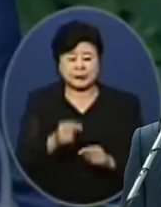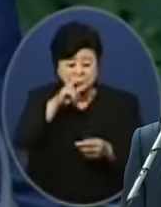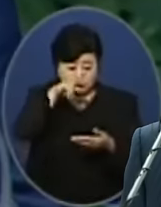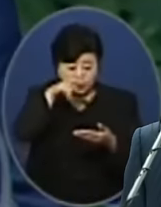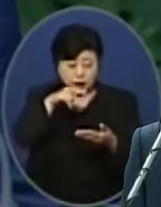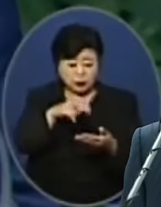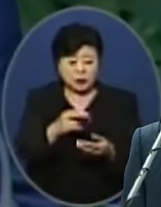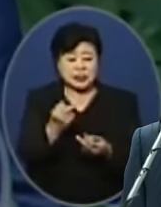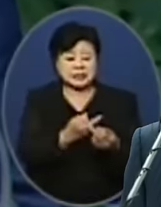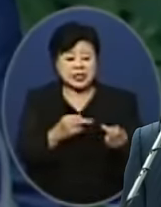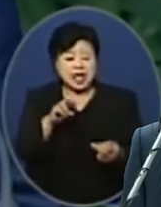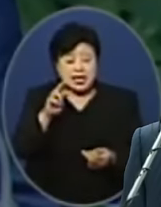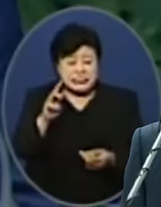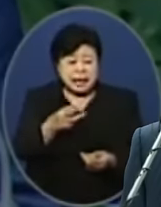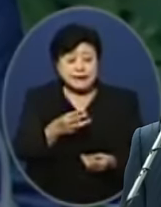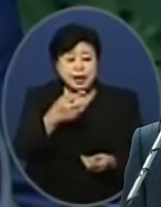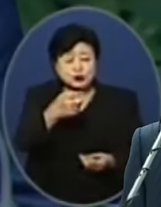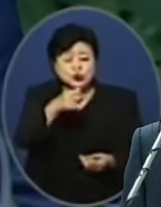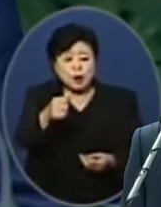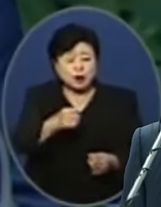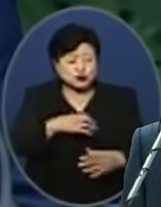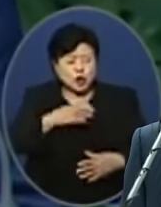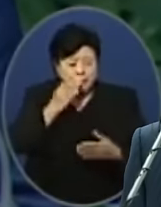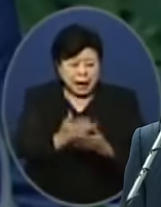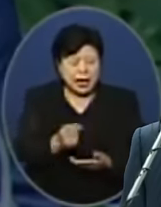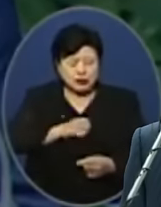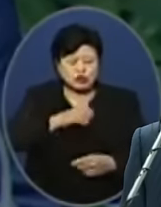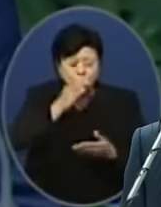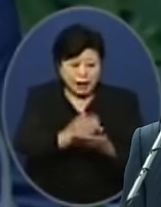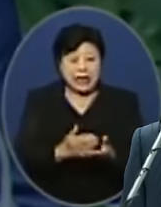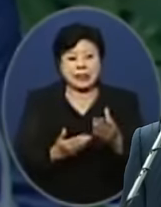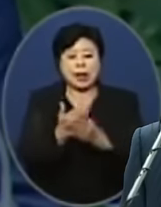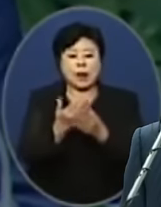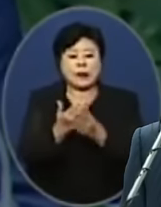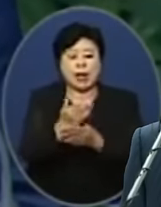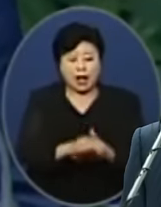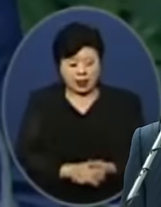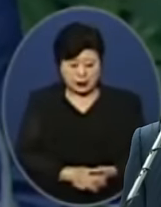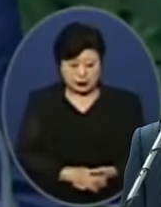성경에는 365번 두려워 말라고 하셨습니다.